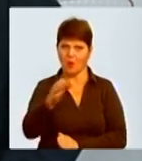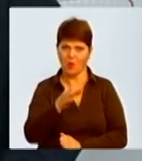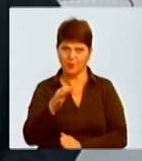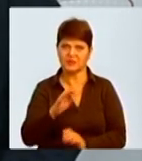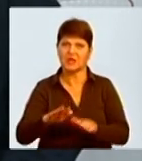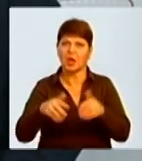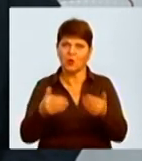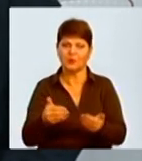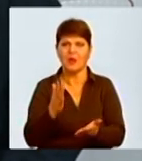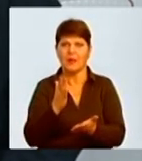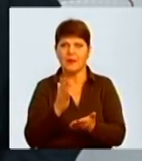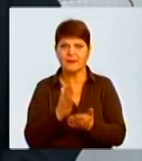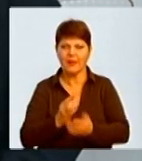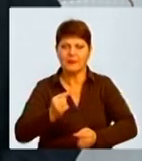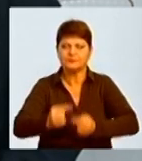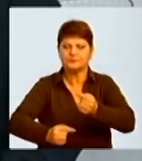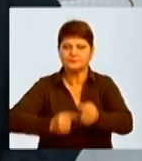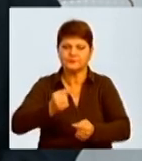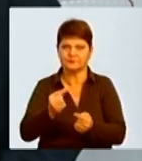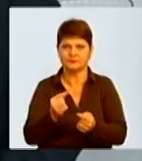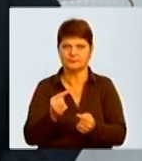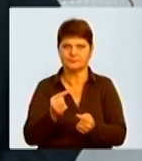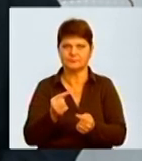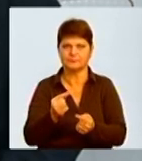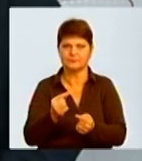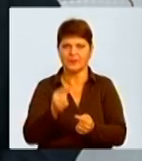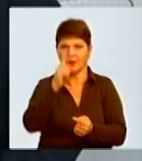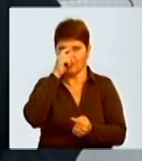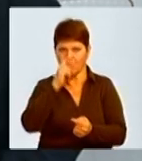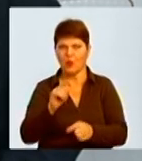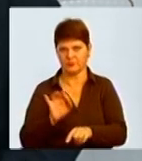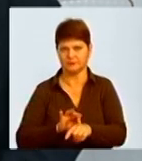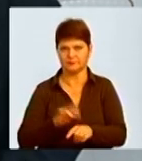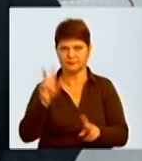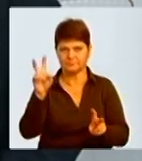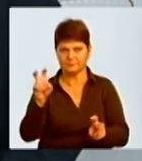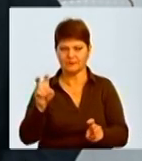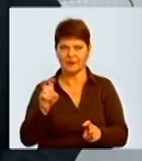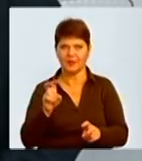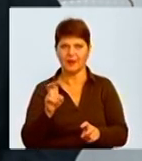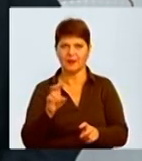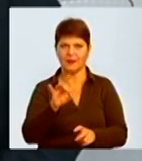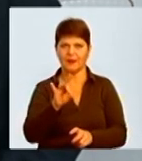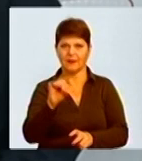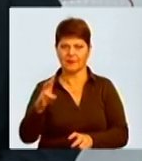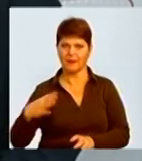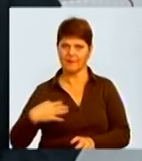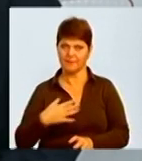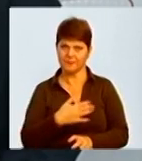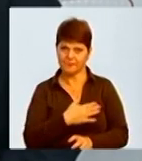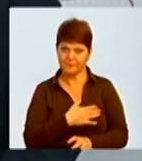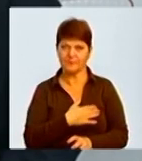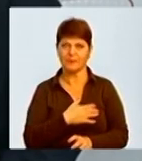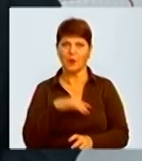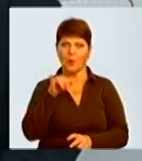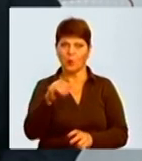є якийсь генетичний спадковий недобрий анамнез, маючи захворюваність на рак молочних залози у